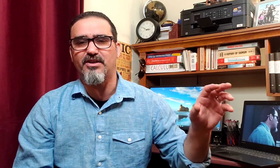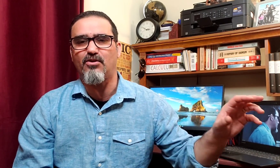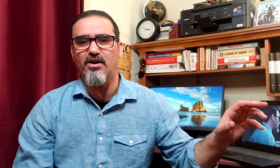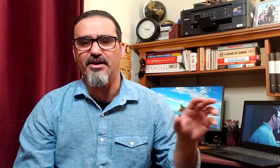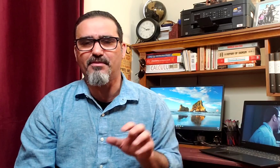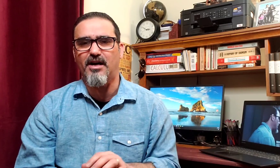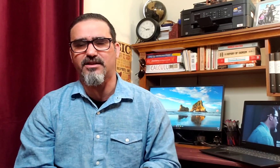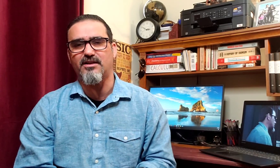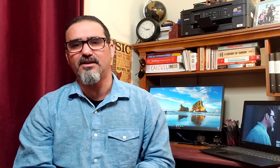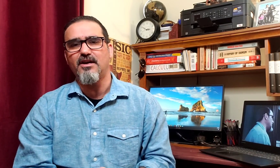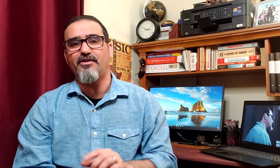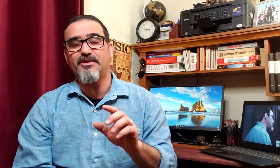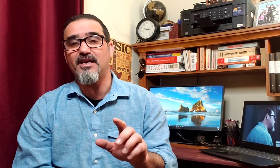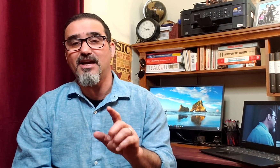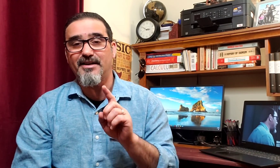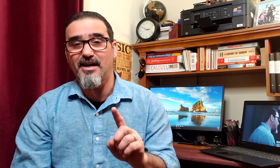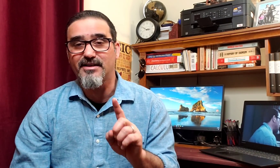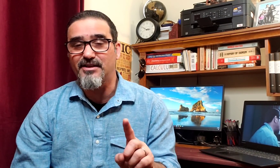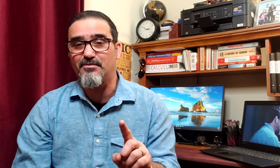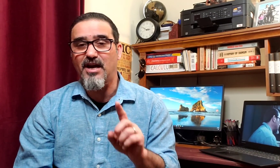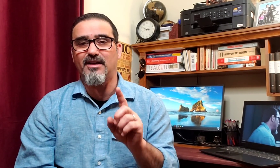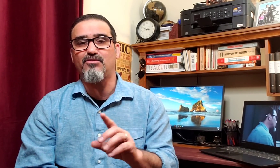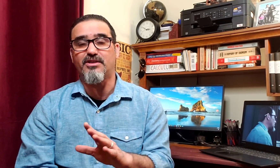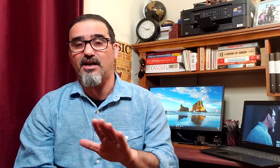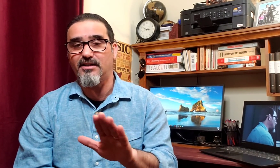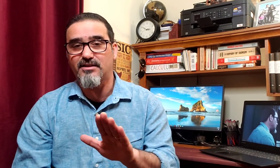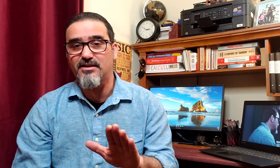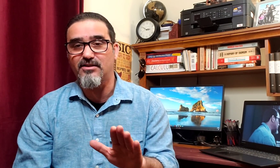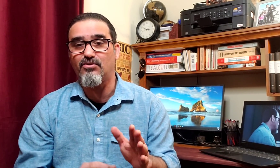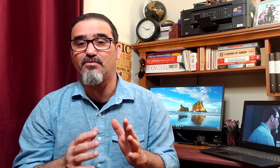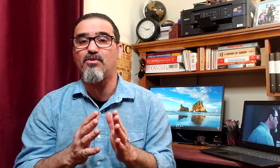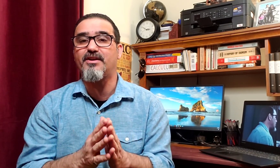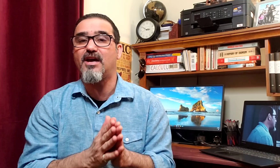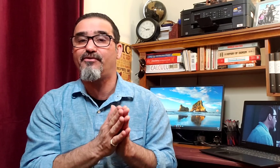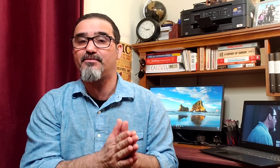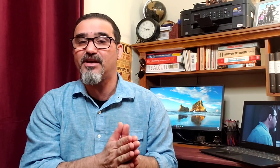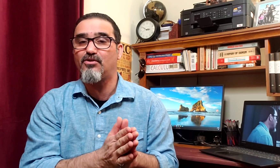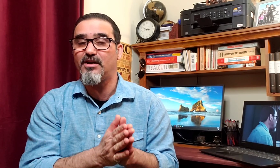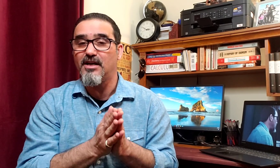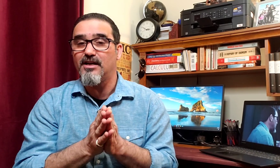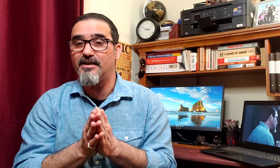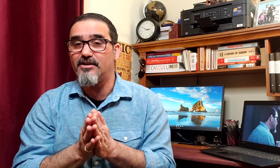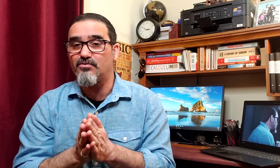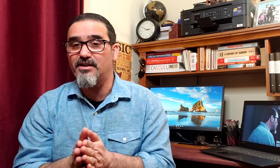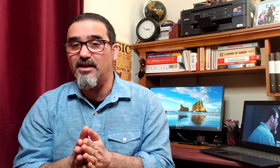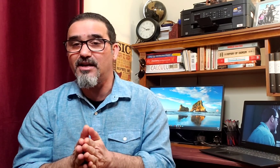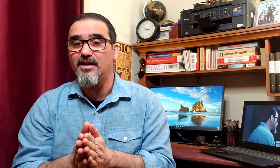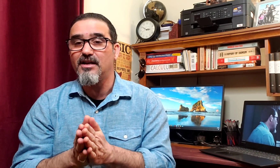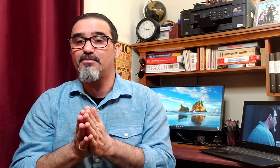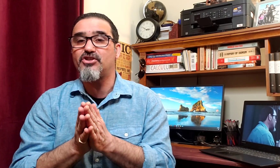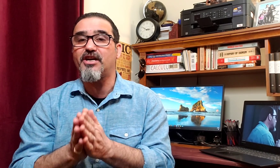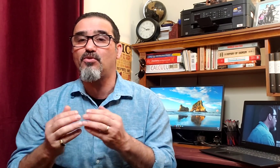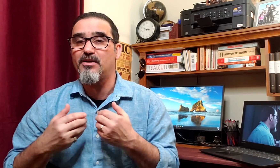غيخرج منها هو رابح اكثر. فبالتالي انا اعتذر من كاع هاد المعتقلين السياسيين كلهم لو ان الفهم ديالهم للجمله